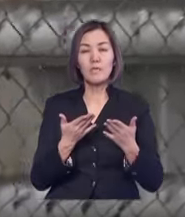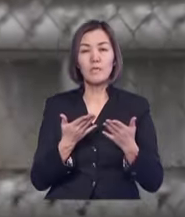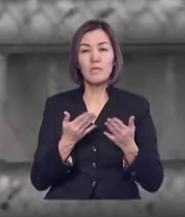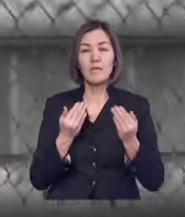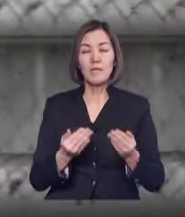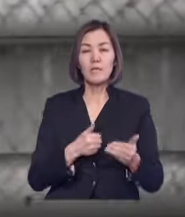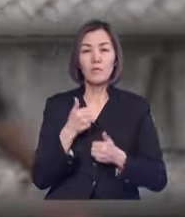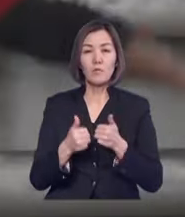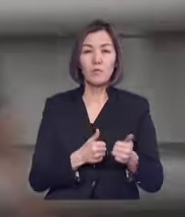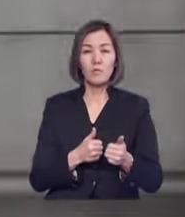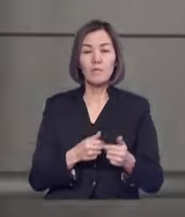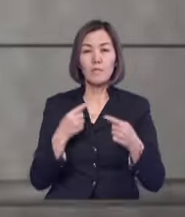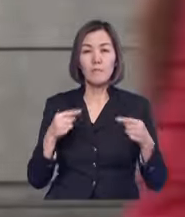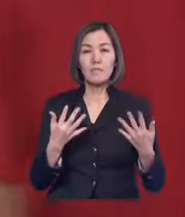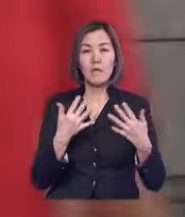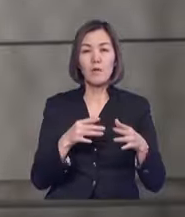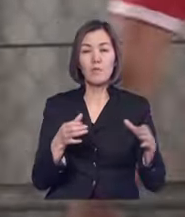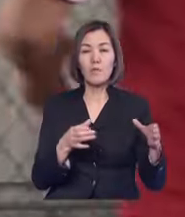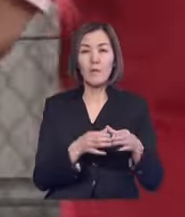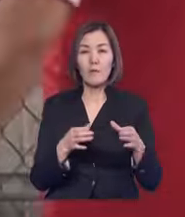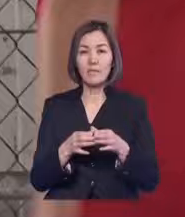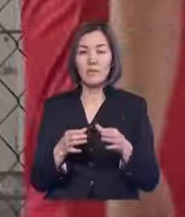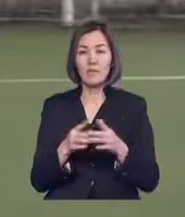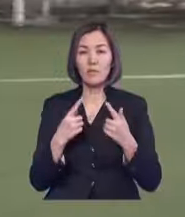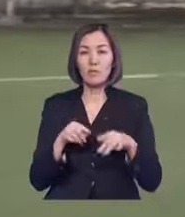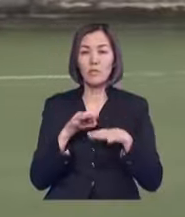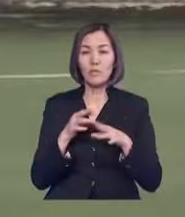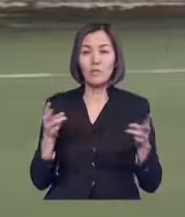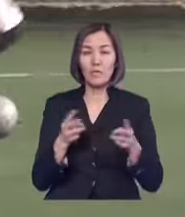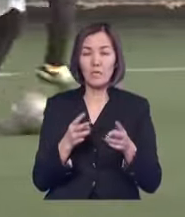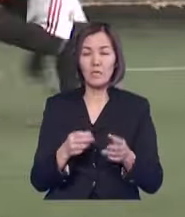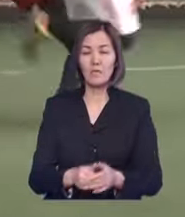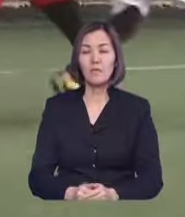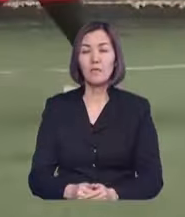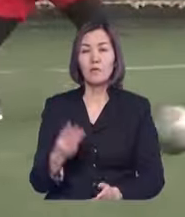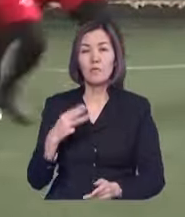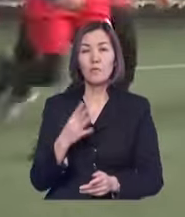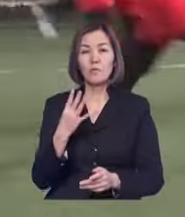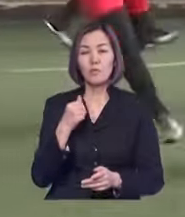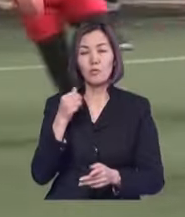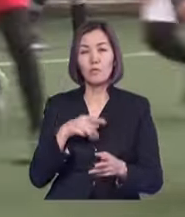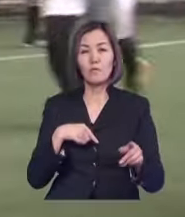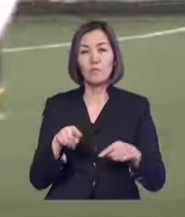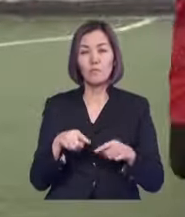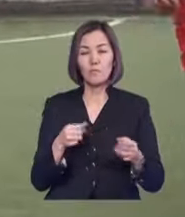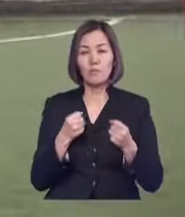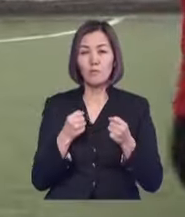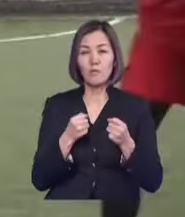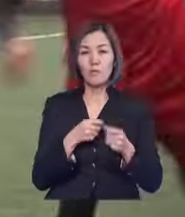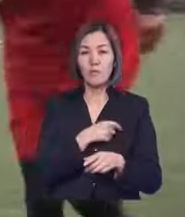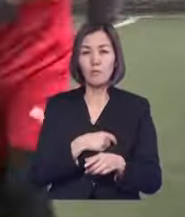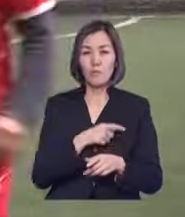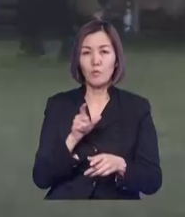Енді мұндай турнирлерді басқа ауылдың командаларымен ұйымдастыру керек дейді 34 жыл спорт саласында еңбек еткен